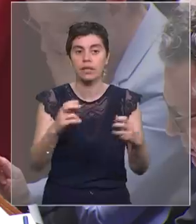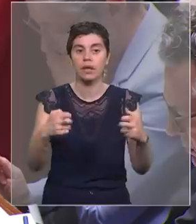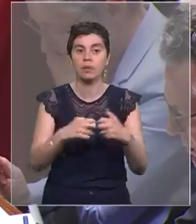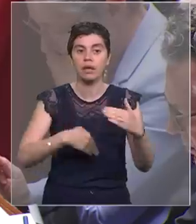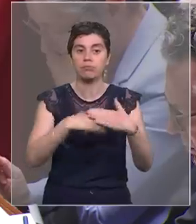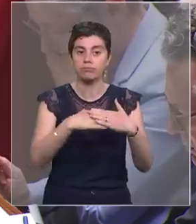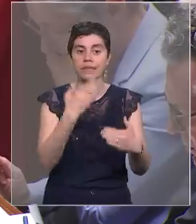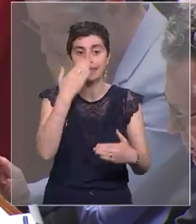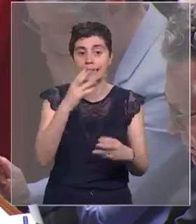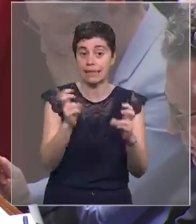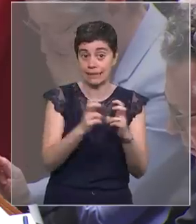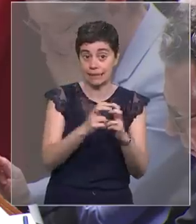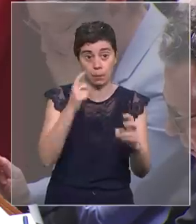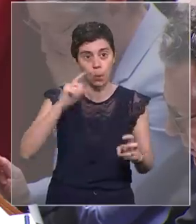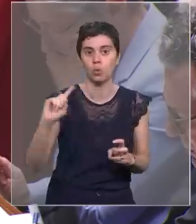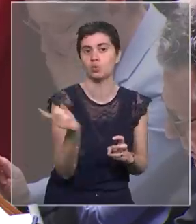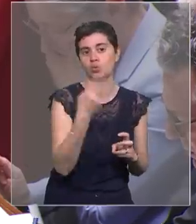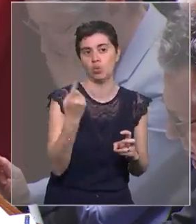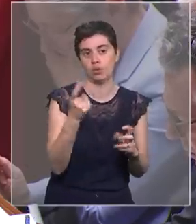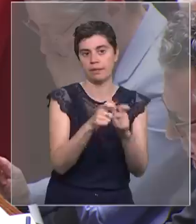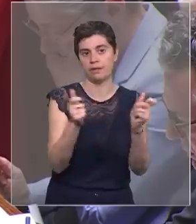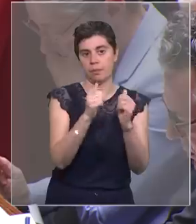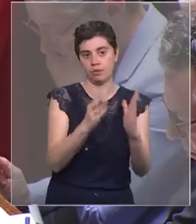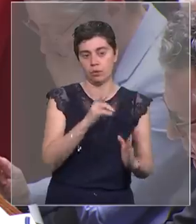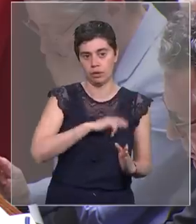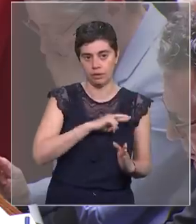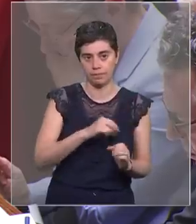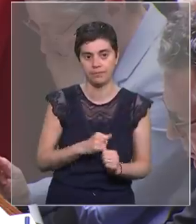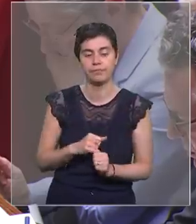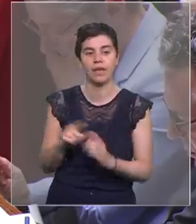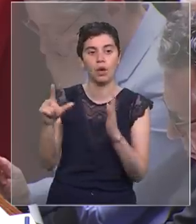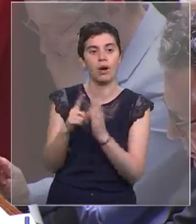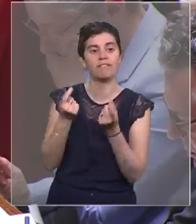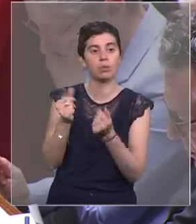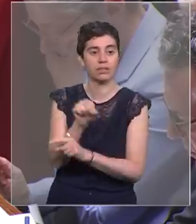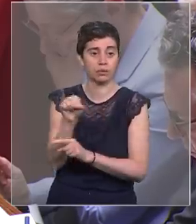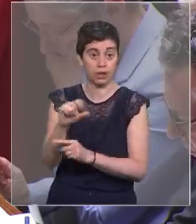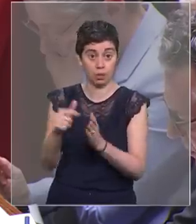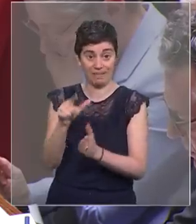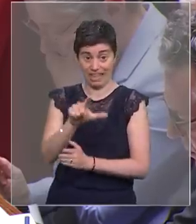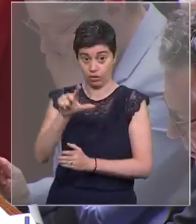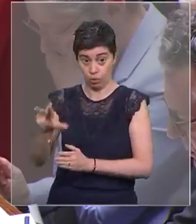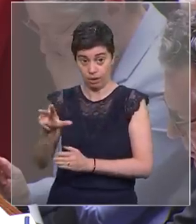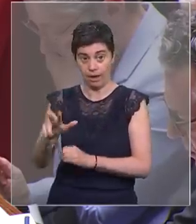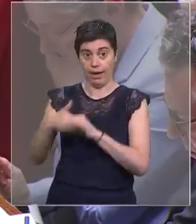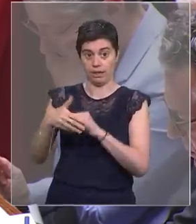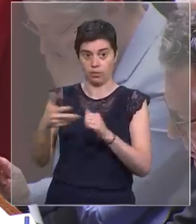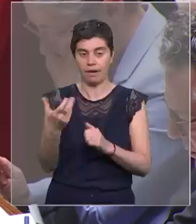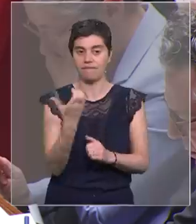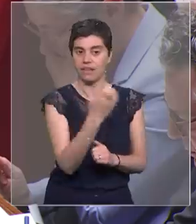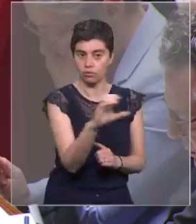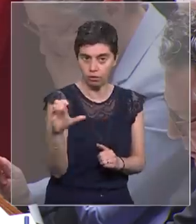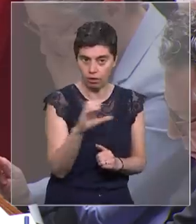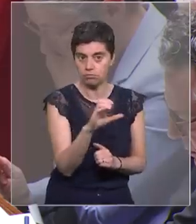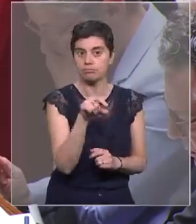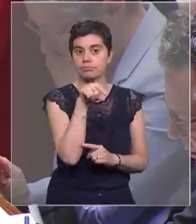gaz et l'électricité à l'ensemble de ces établissements. Et via la loi de financement de la sécurité sociale pour 2023, on a augmenté les financements des EHPAD